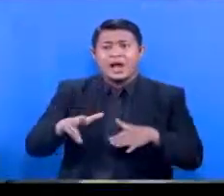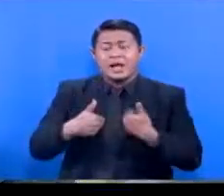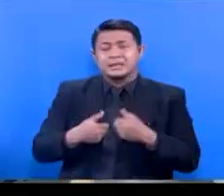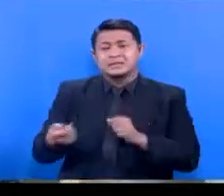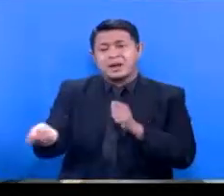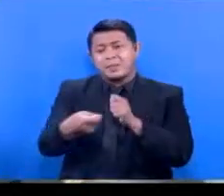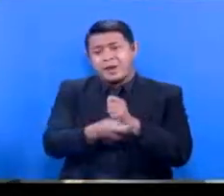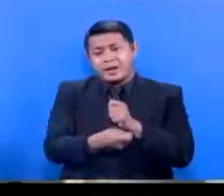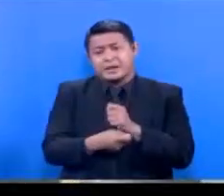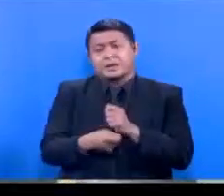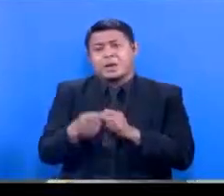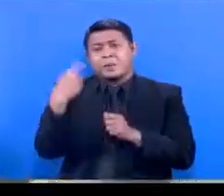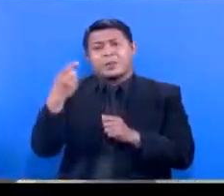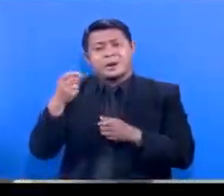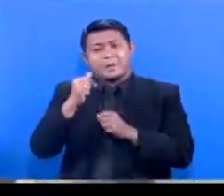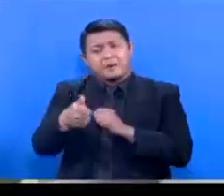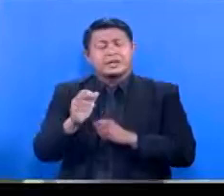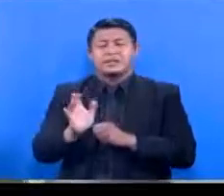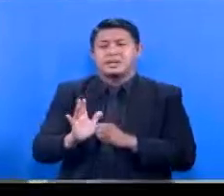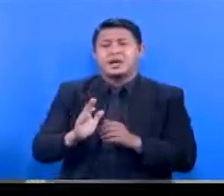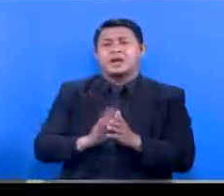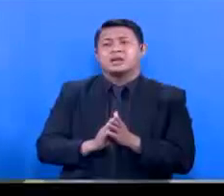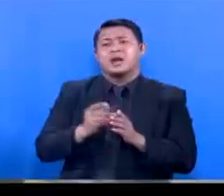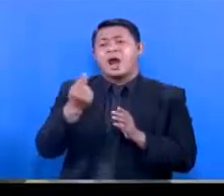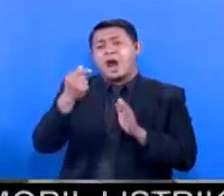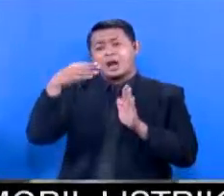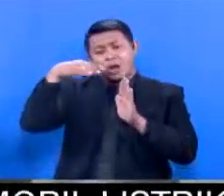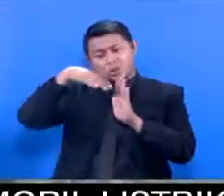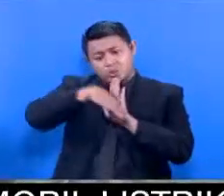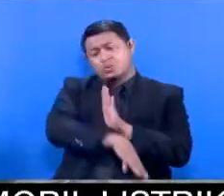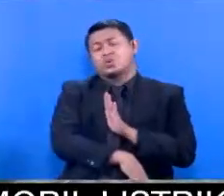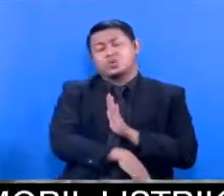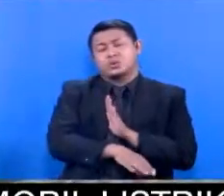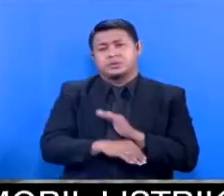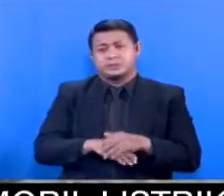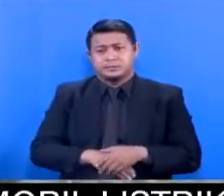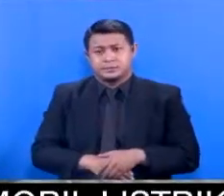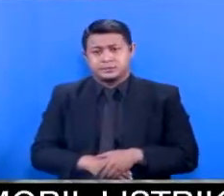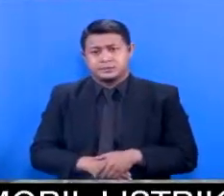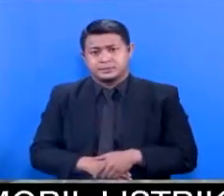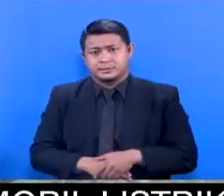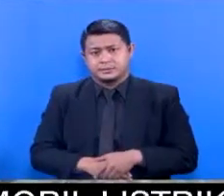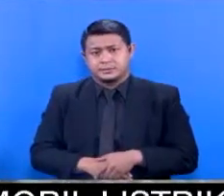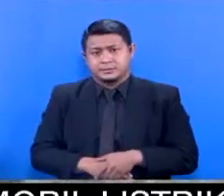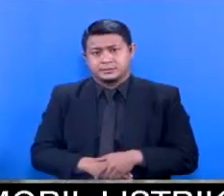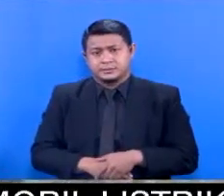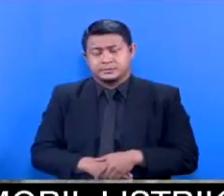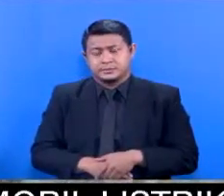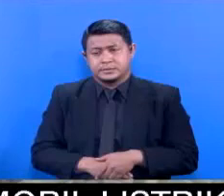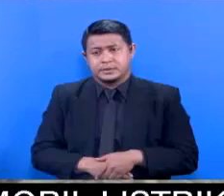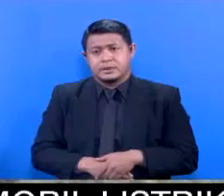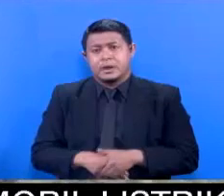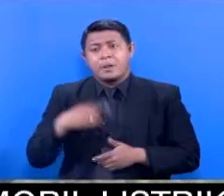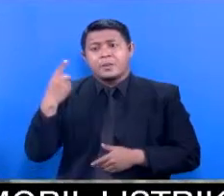panen tidak terserap pemerintah serta terjadinya penurunan harga secara drastis di tingkat petani sementara